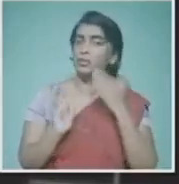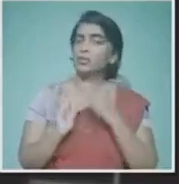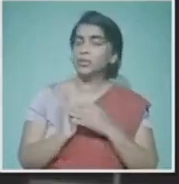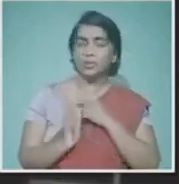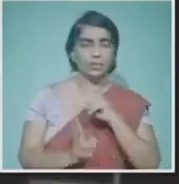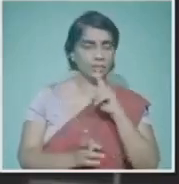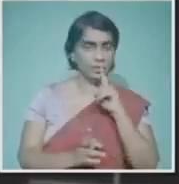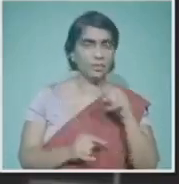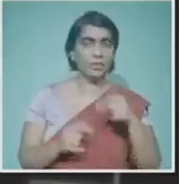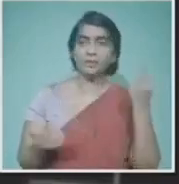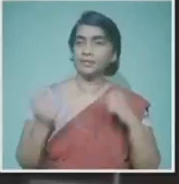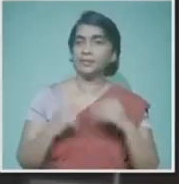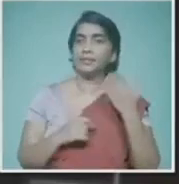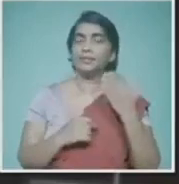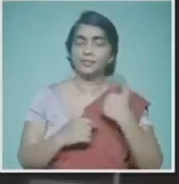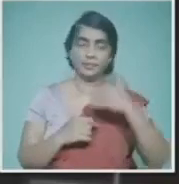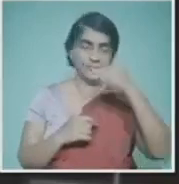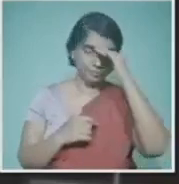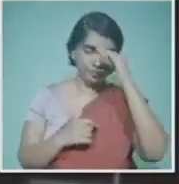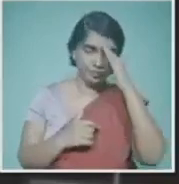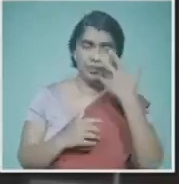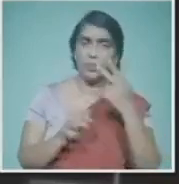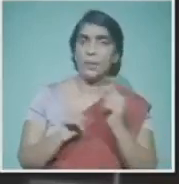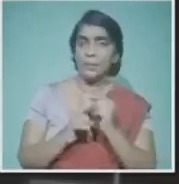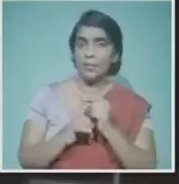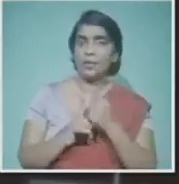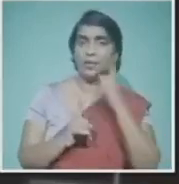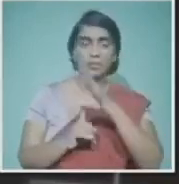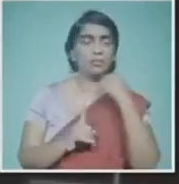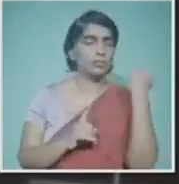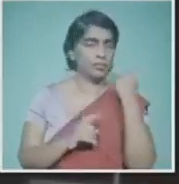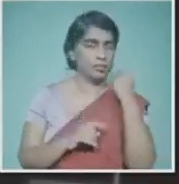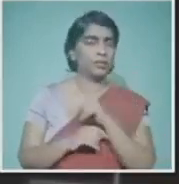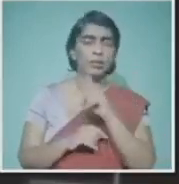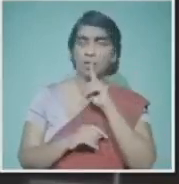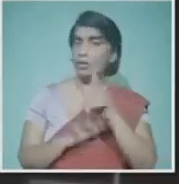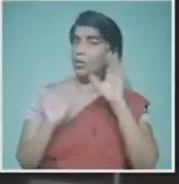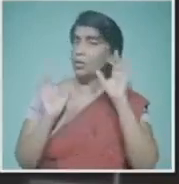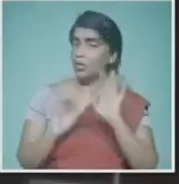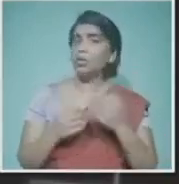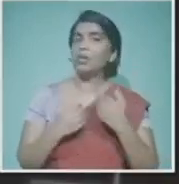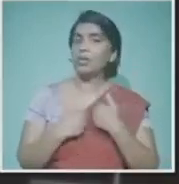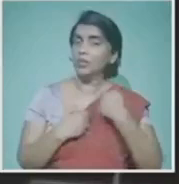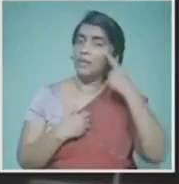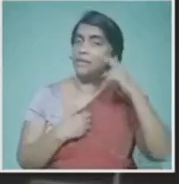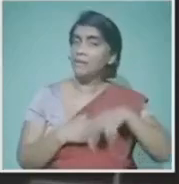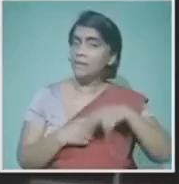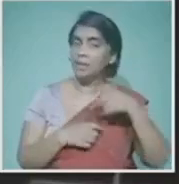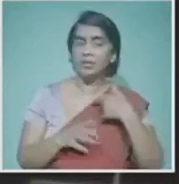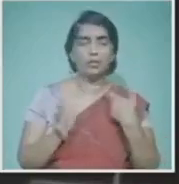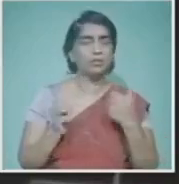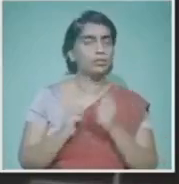பேசுகிறார் அல்லது பிள்ளையானு பேசிவிட்டு சென்றாங்கிற கருத்தால் வந்துவிடும். ஆகையால் நம்பிக்கை கொடுக்கக்கூடிய அளவிலே